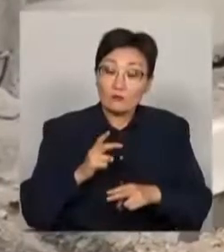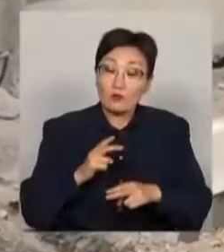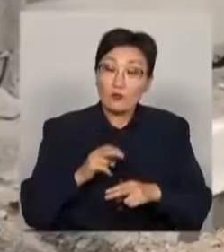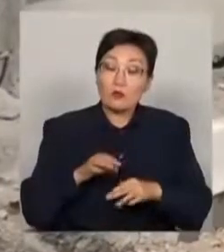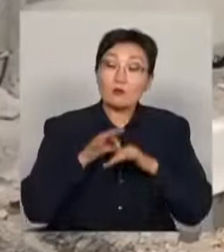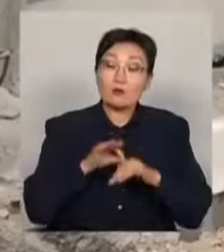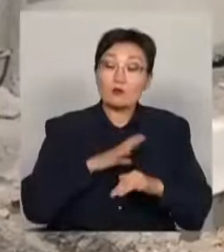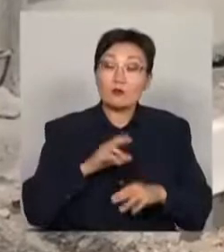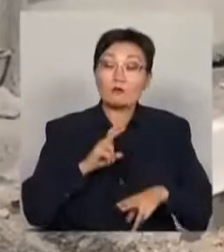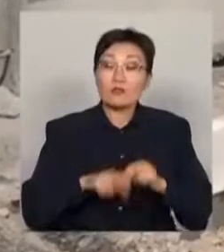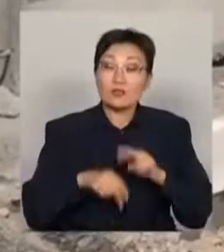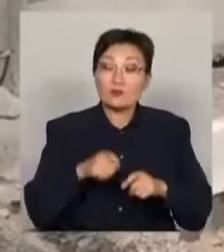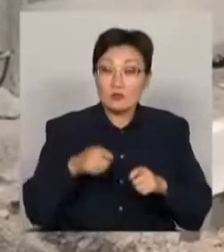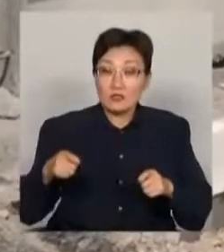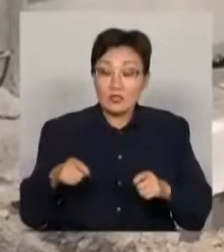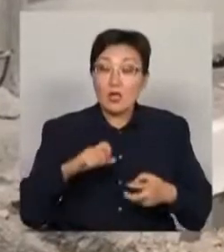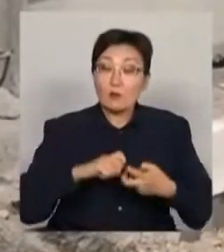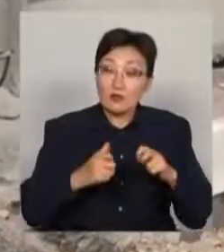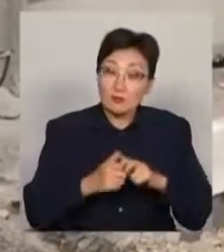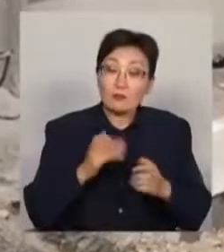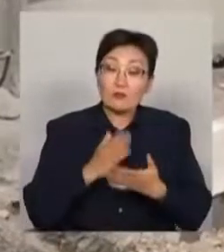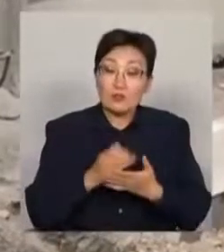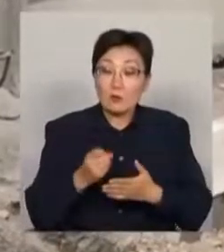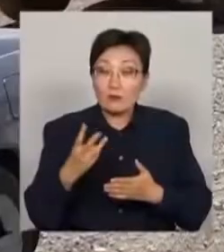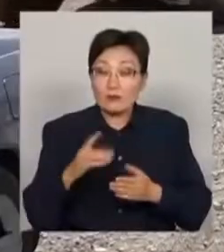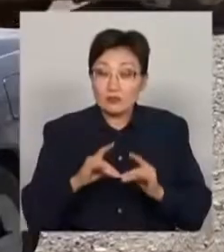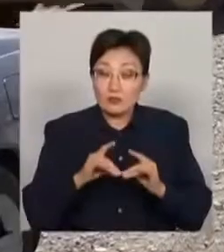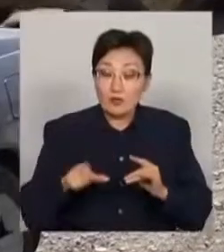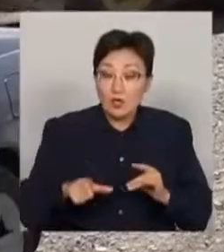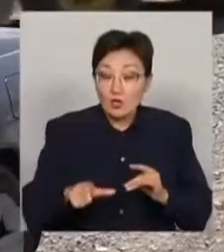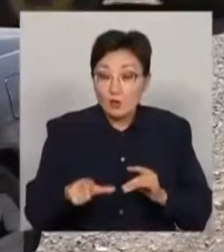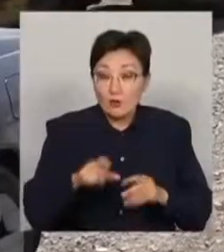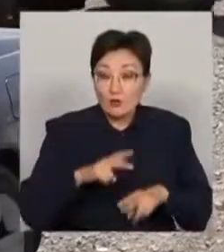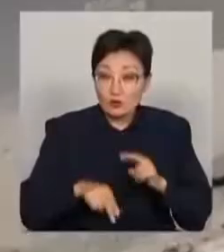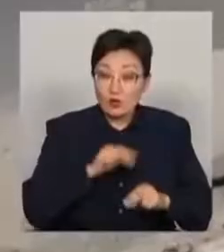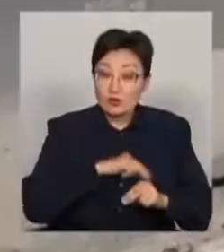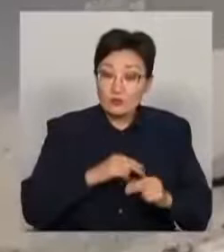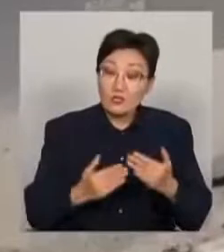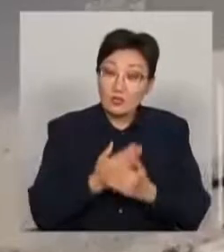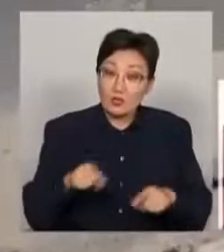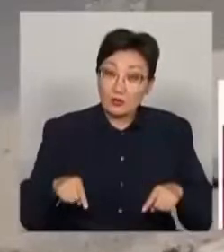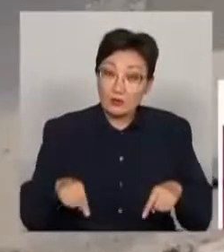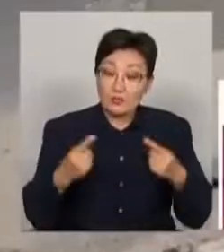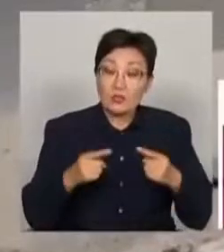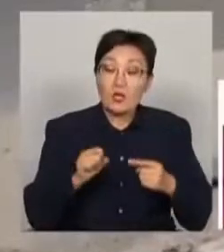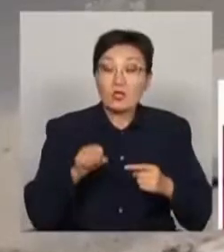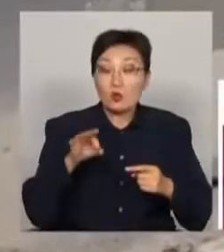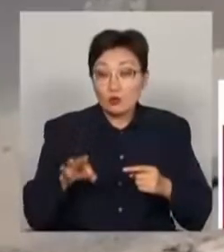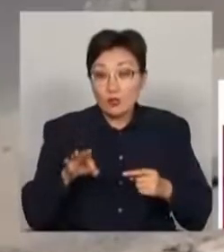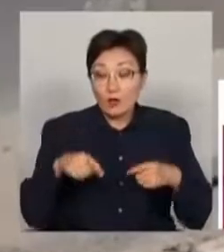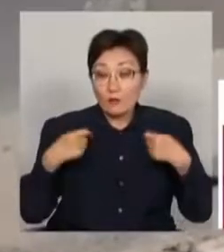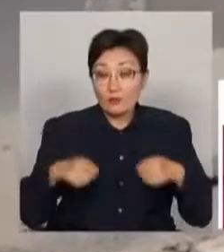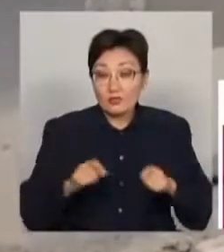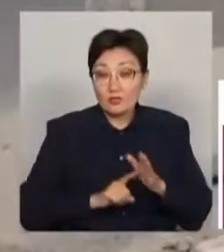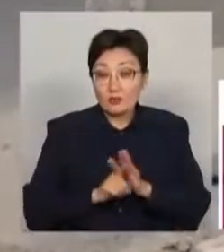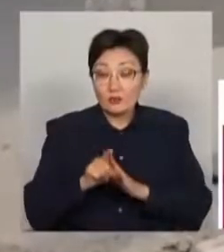құрылысы ұзаққа созылып проблемалық деп танылған бірқатар күре жолда құрылыс жұмыстары қайта жанданды. Алтын Орданы жалпы